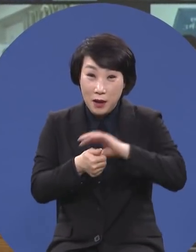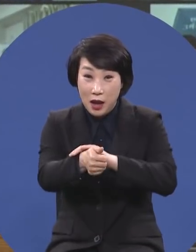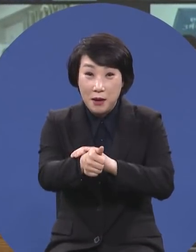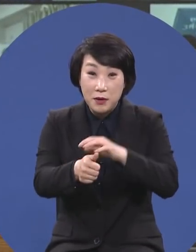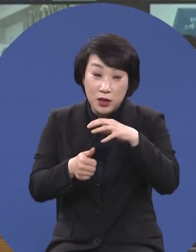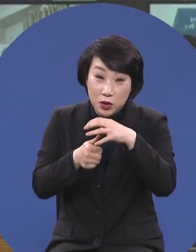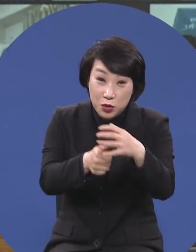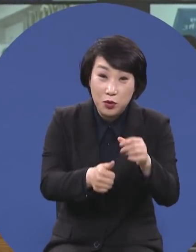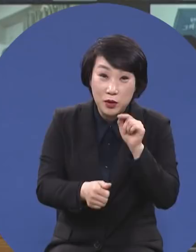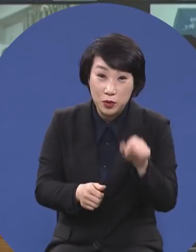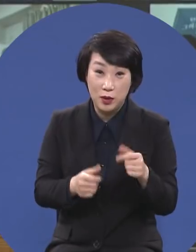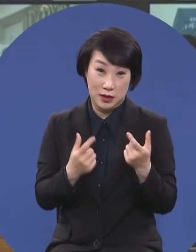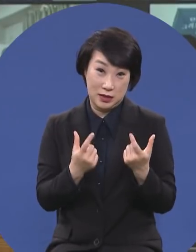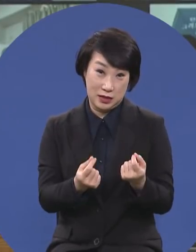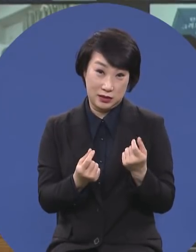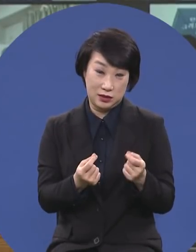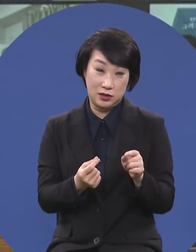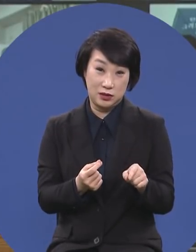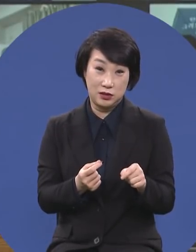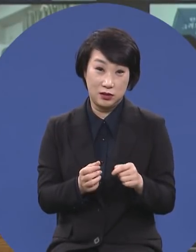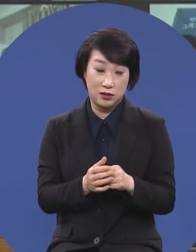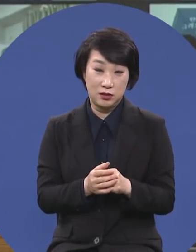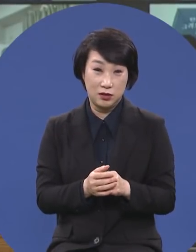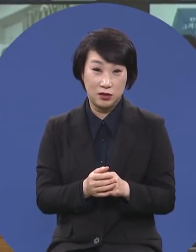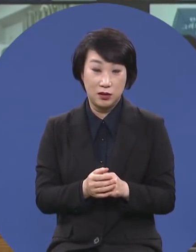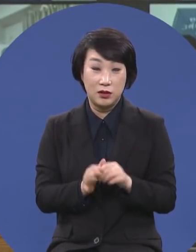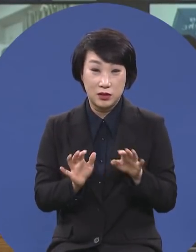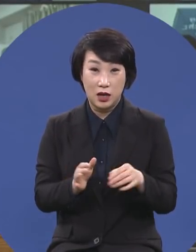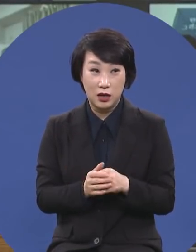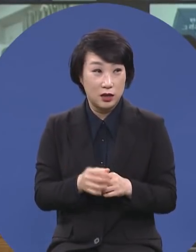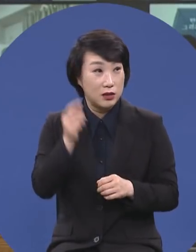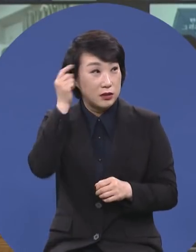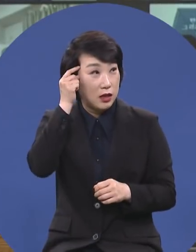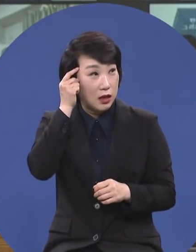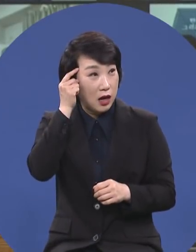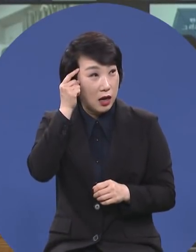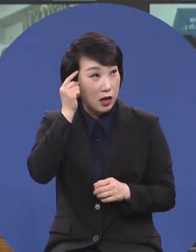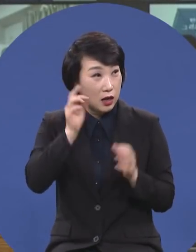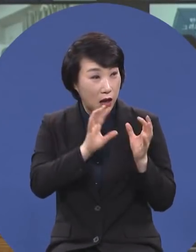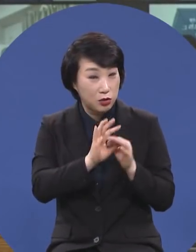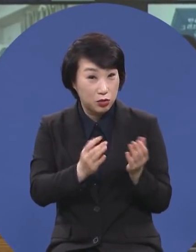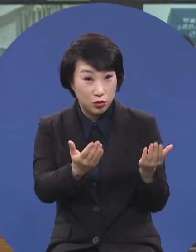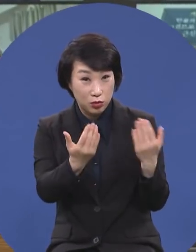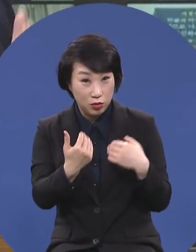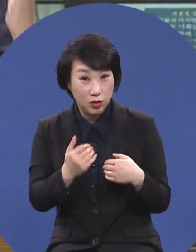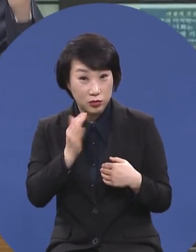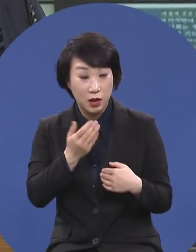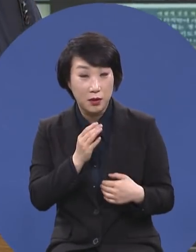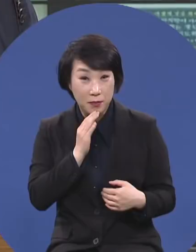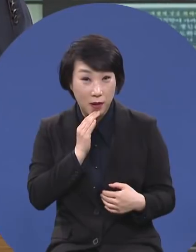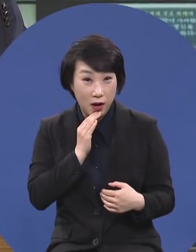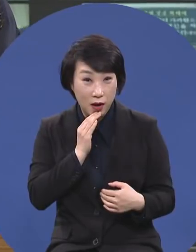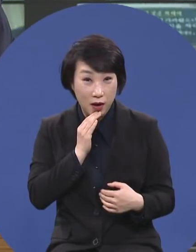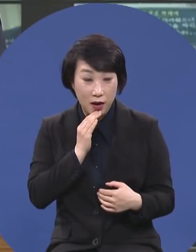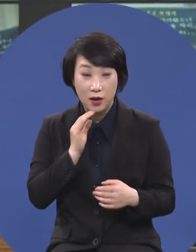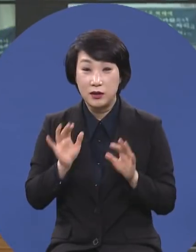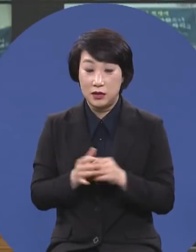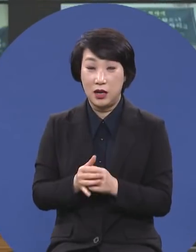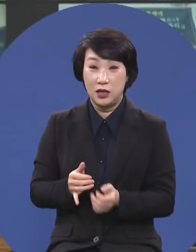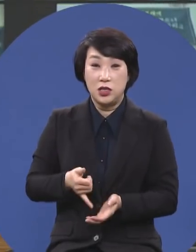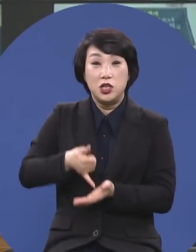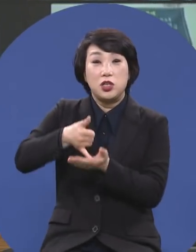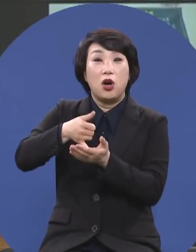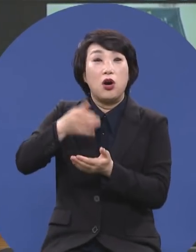뱀을 이용한 소리가 생각 속에 착착 들어서 자기